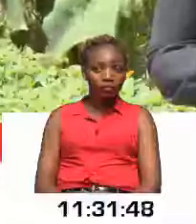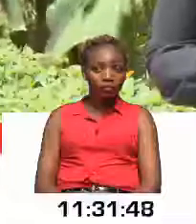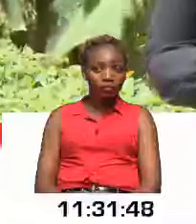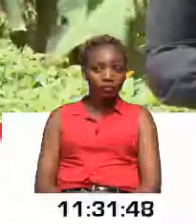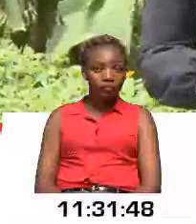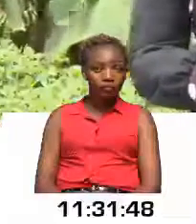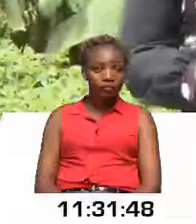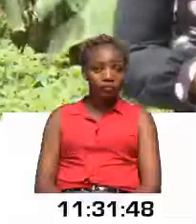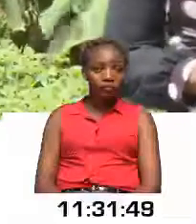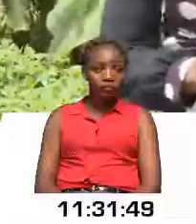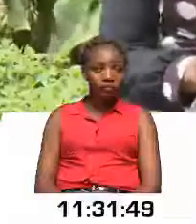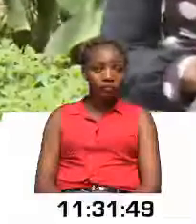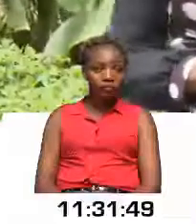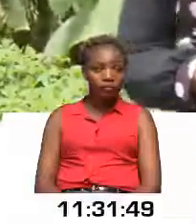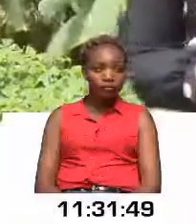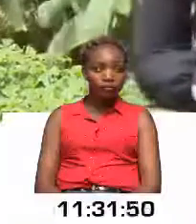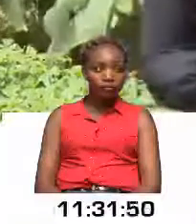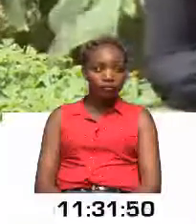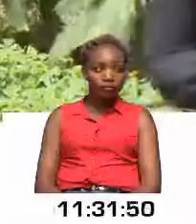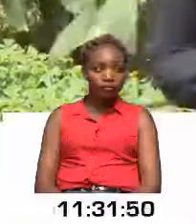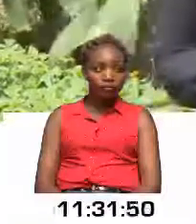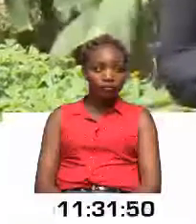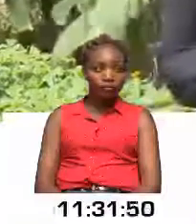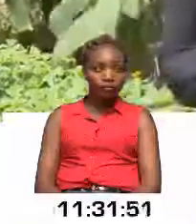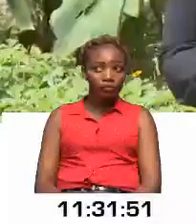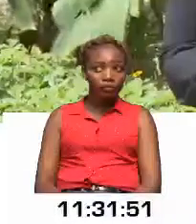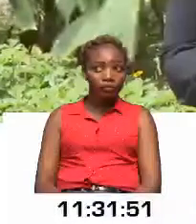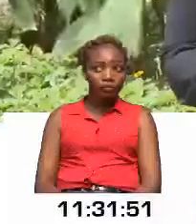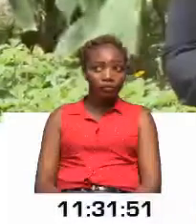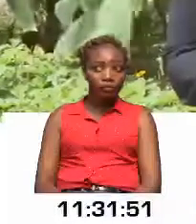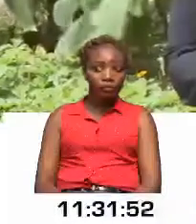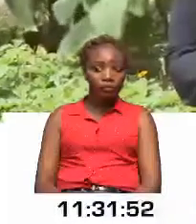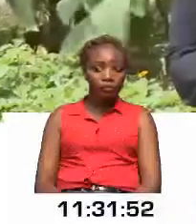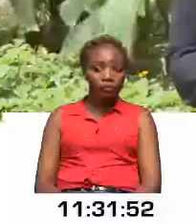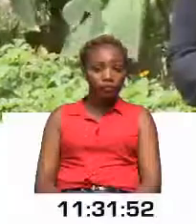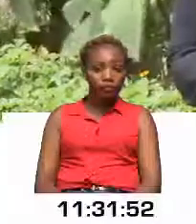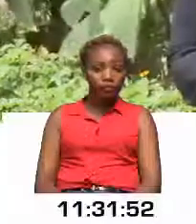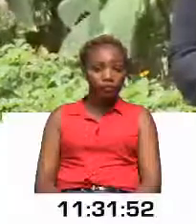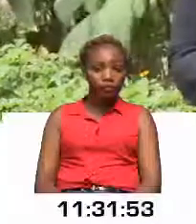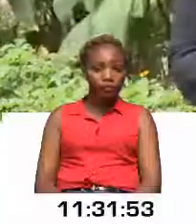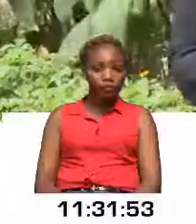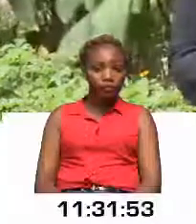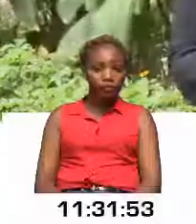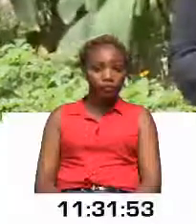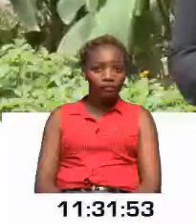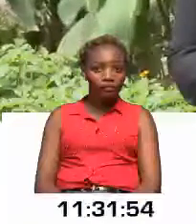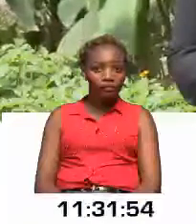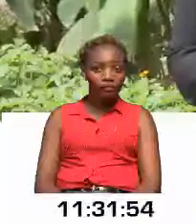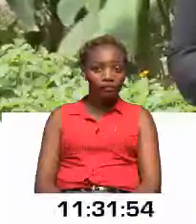Kamati hii imekuwa ikifanya vikao. Je, tutaona matunda yake hivi karibuni ama la?